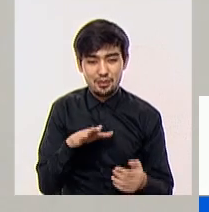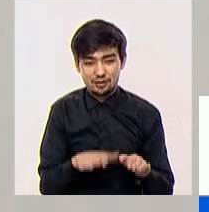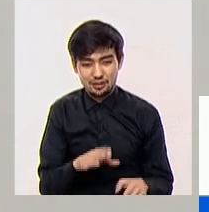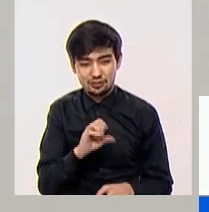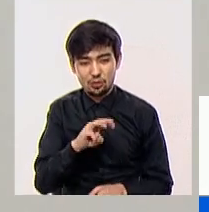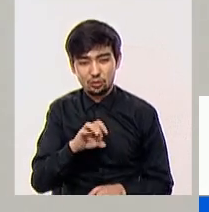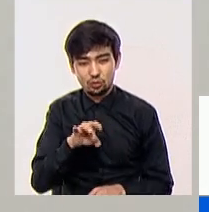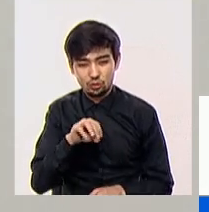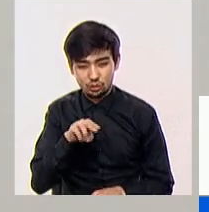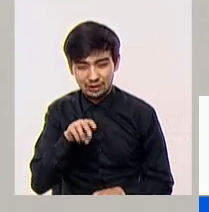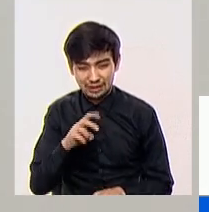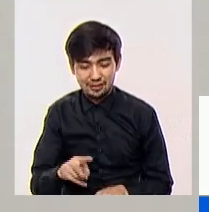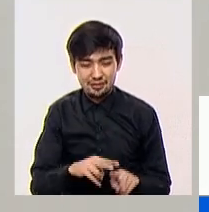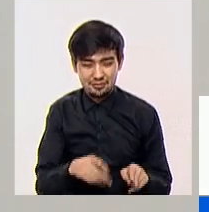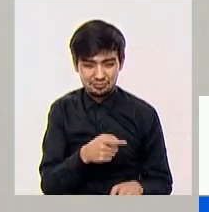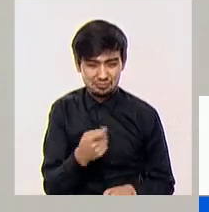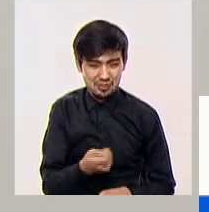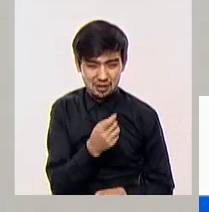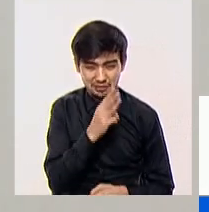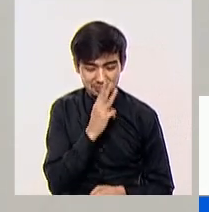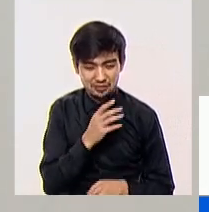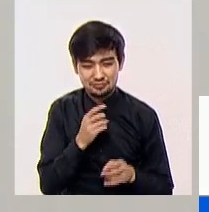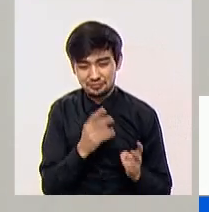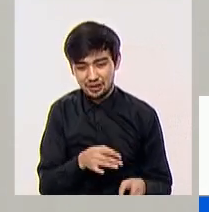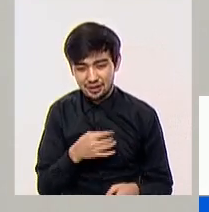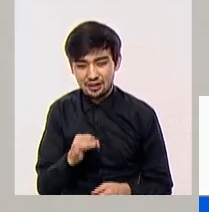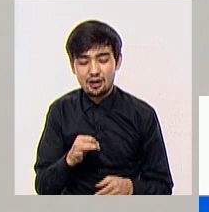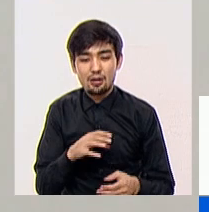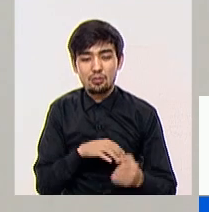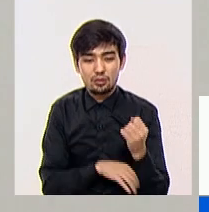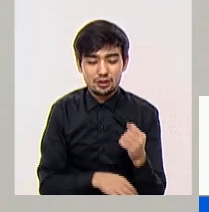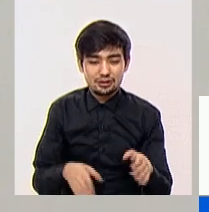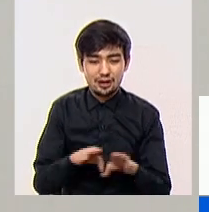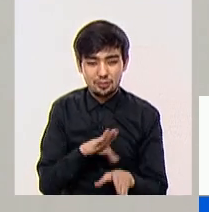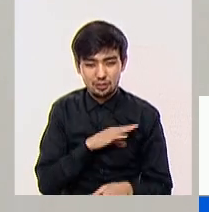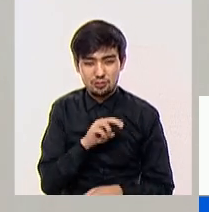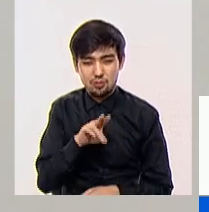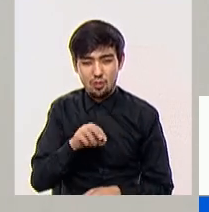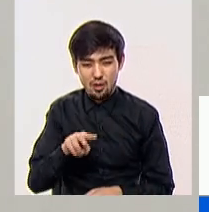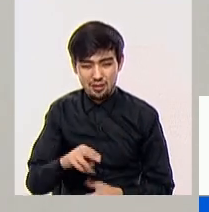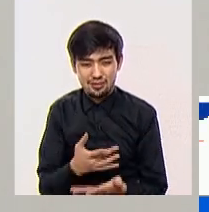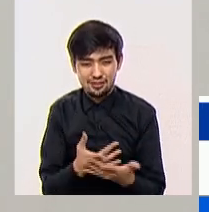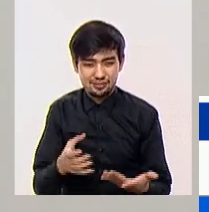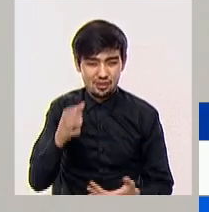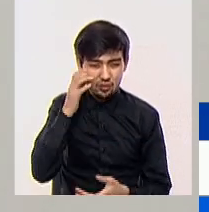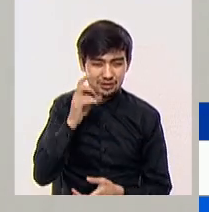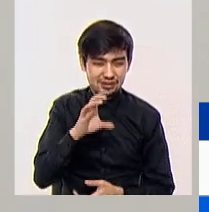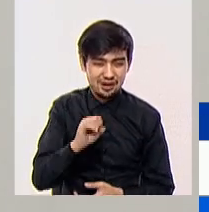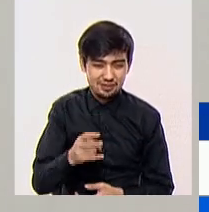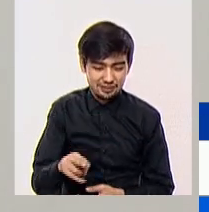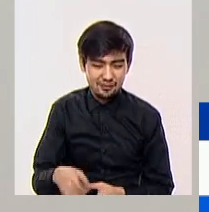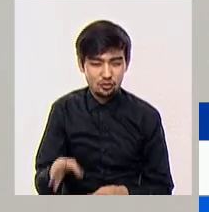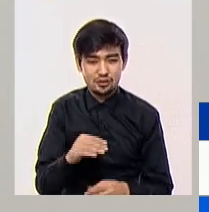она ничтожно мала. И потом было закрыто всякие опытные поля, научные станции, они